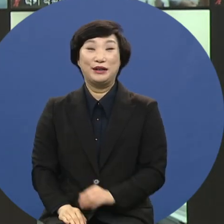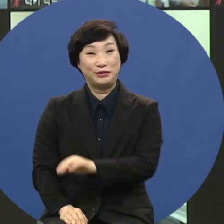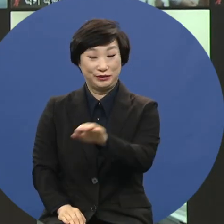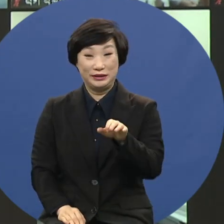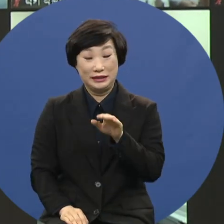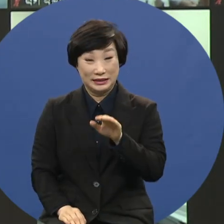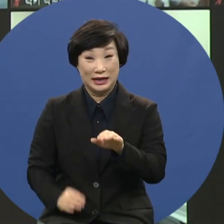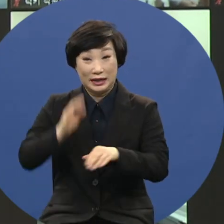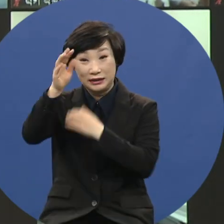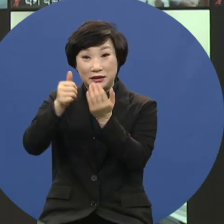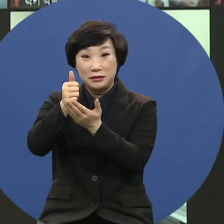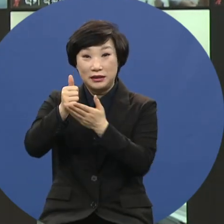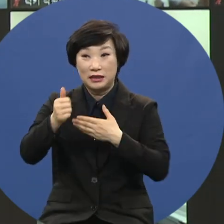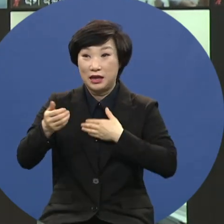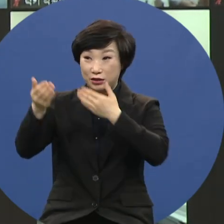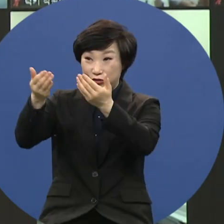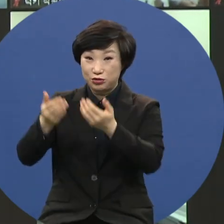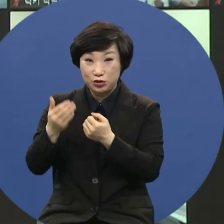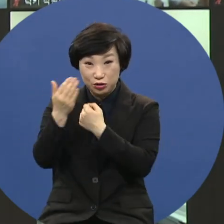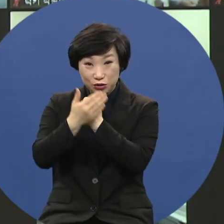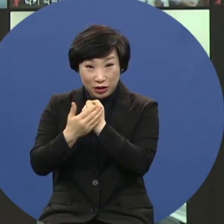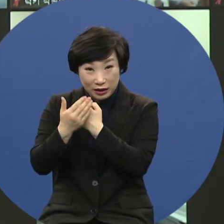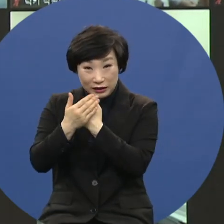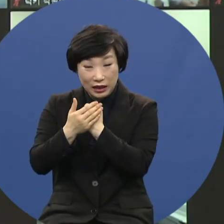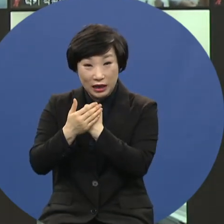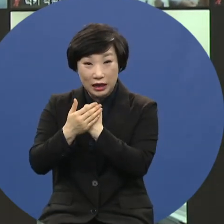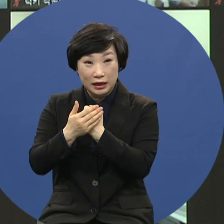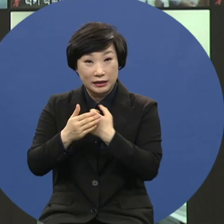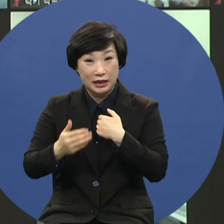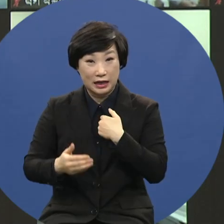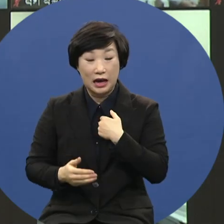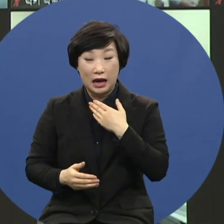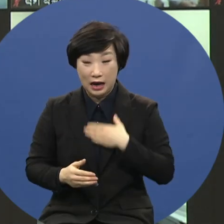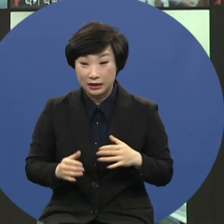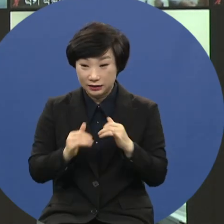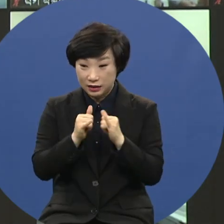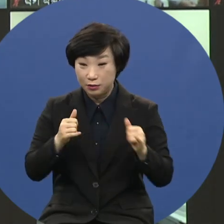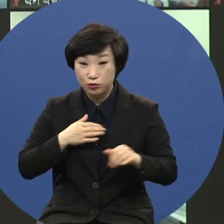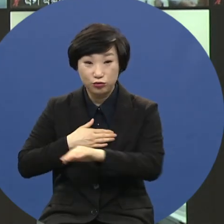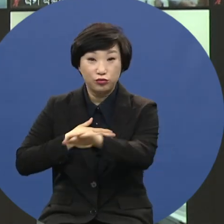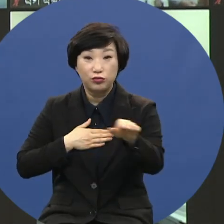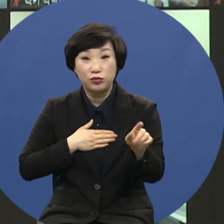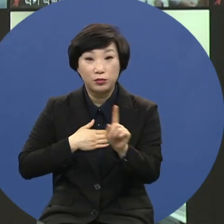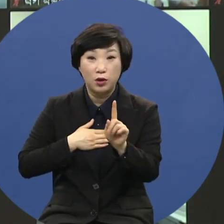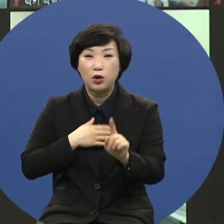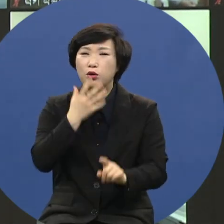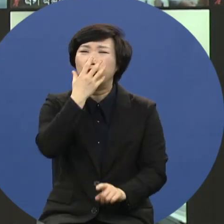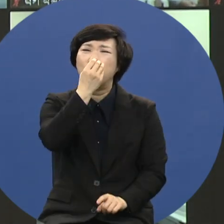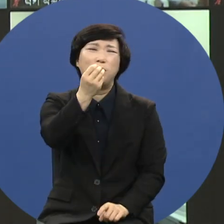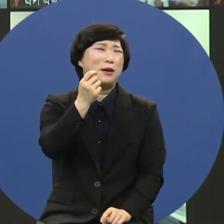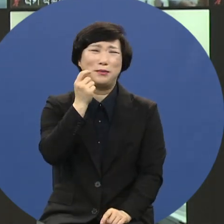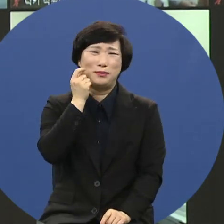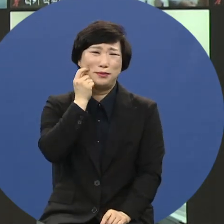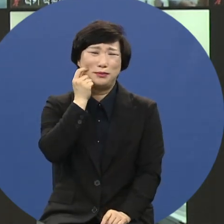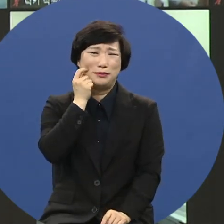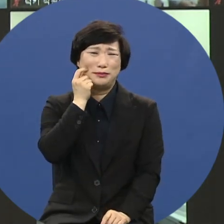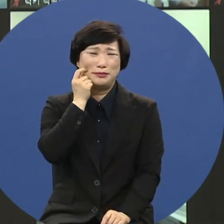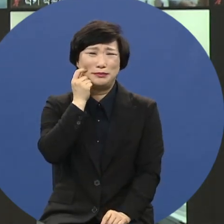하나님께서 내게 베풀려고 하시는 은혜를 아는 자는 교만할래 교만할 수가